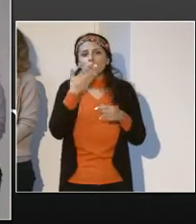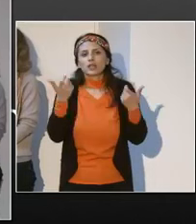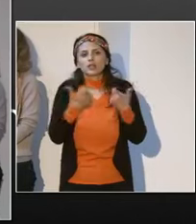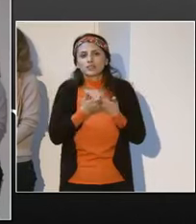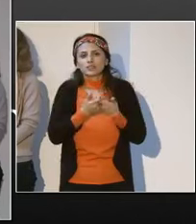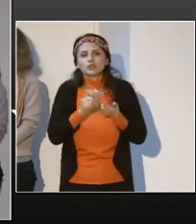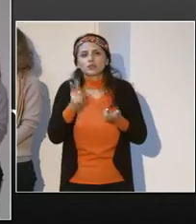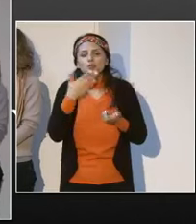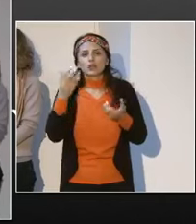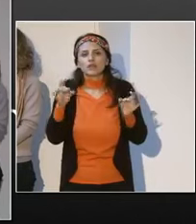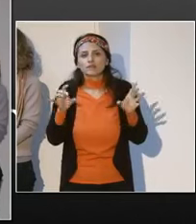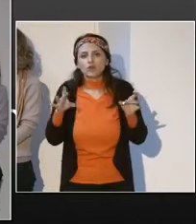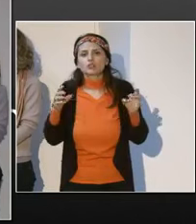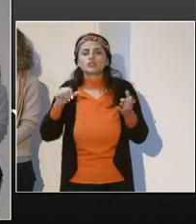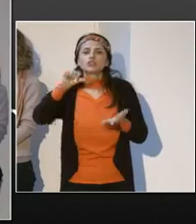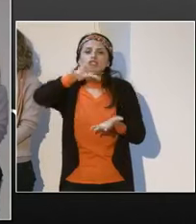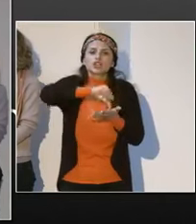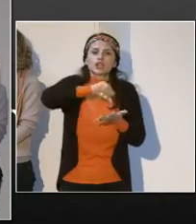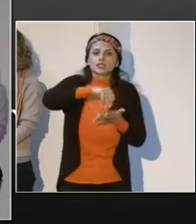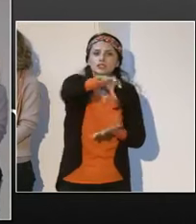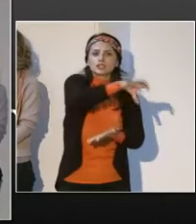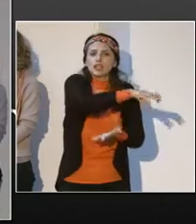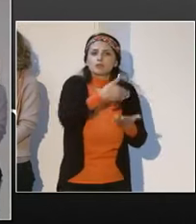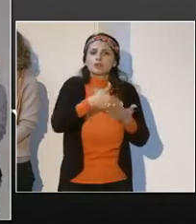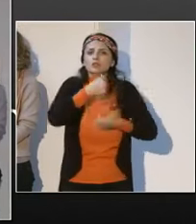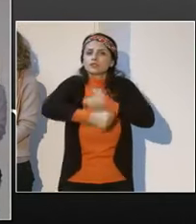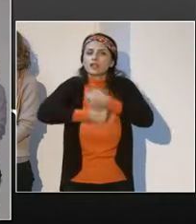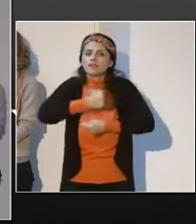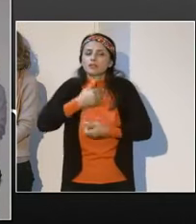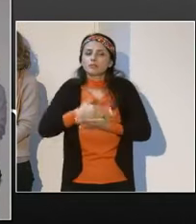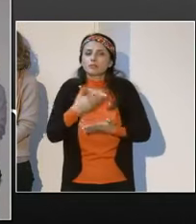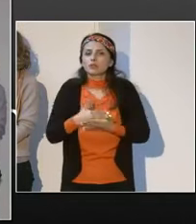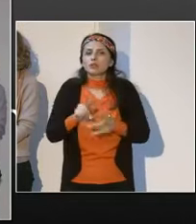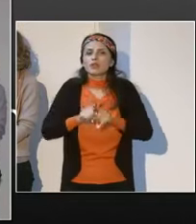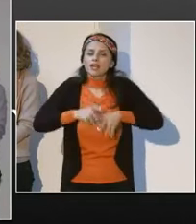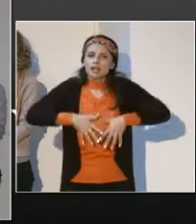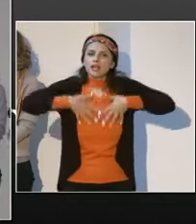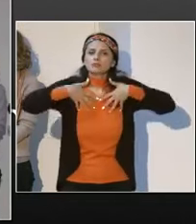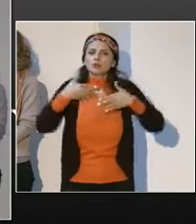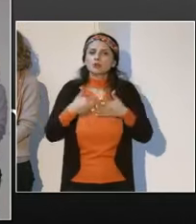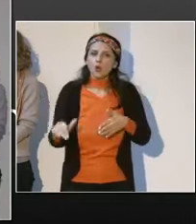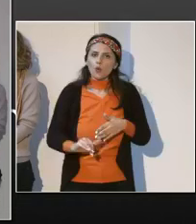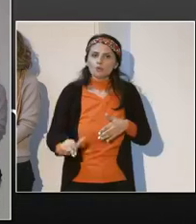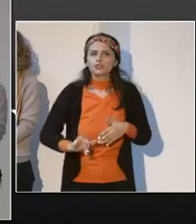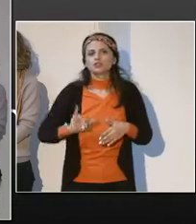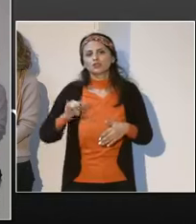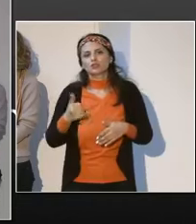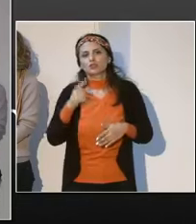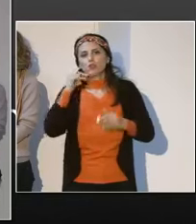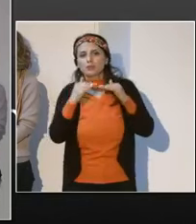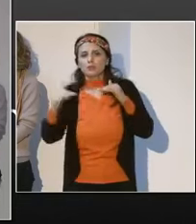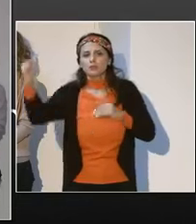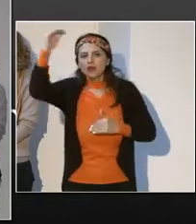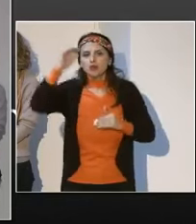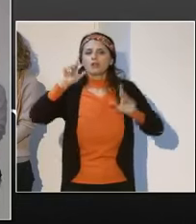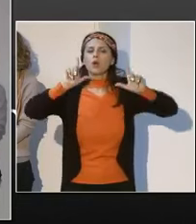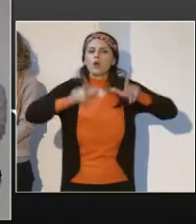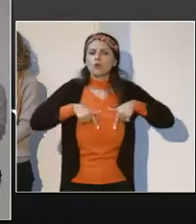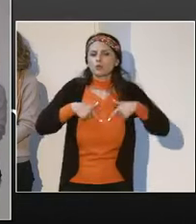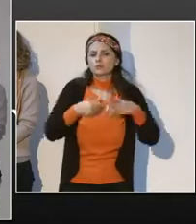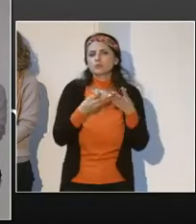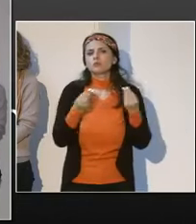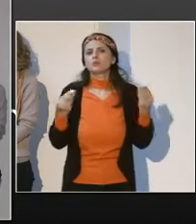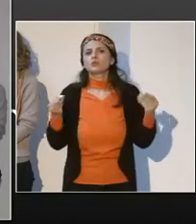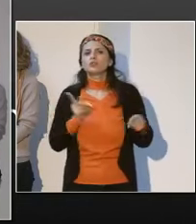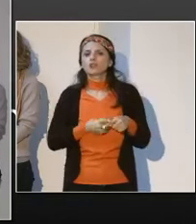nu au existat centre sau servicii de respiro pentru copiii cu dizabilități și familiile lor obosite de cele